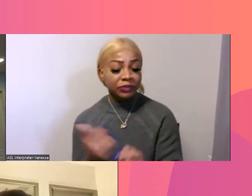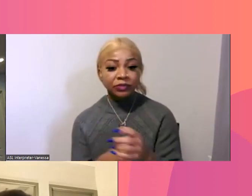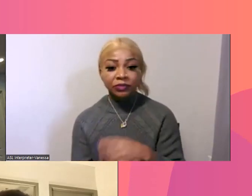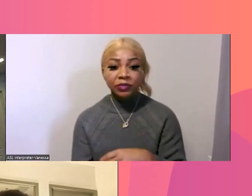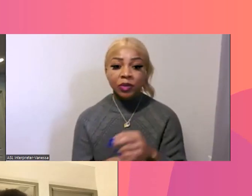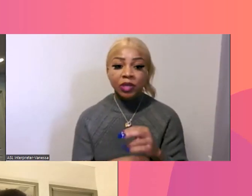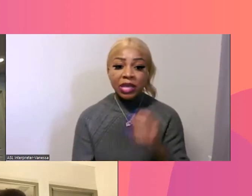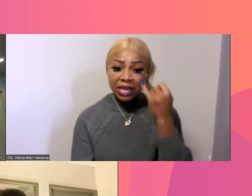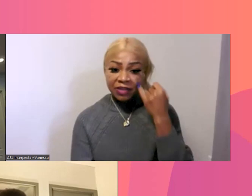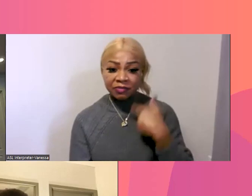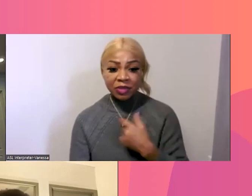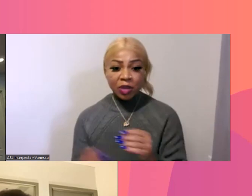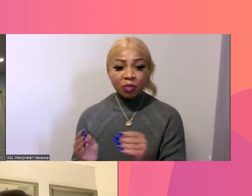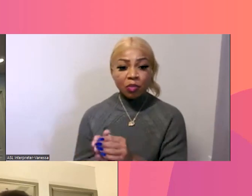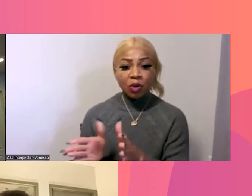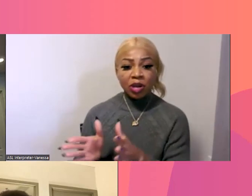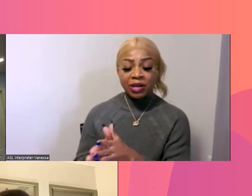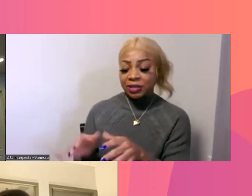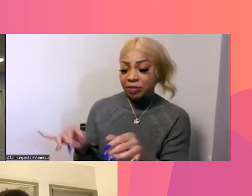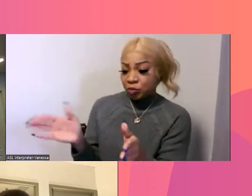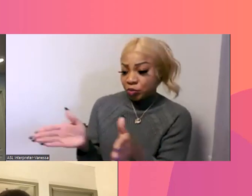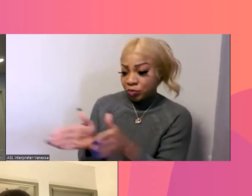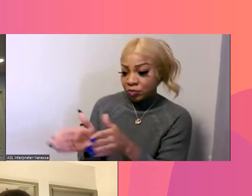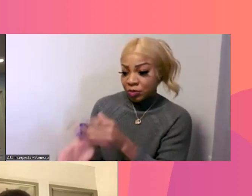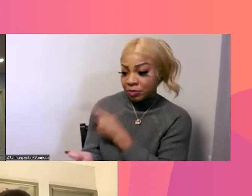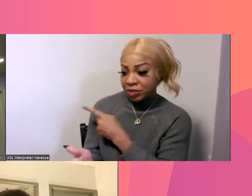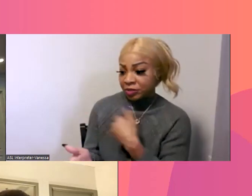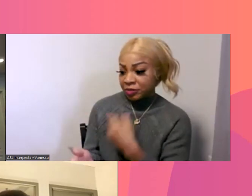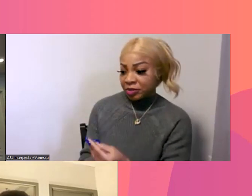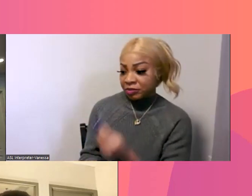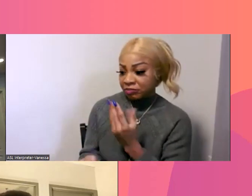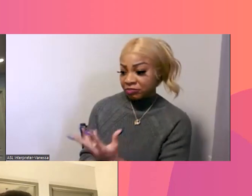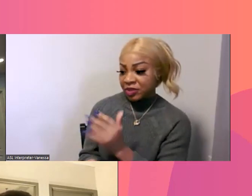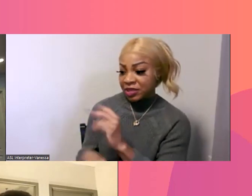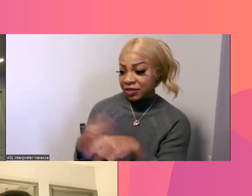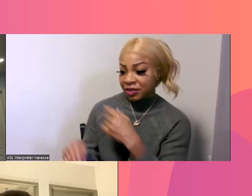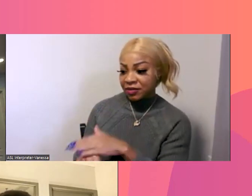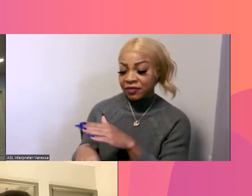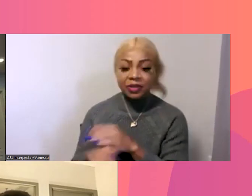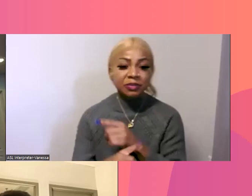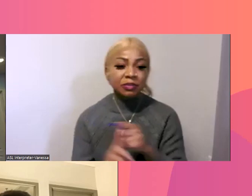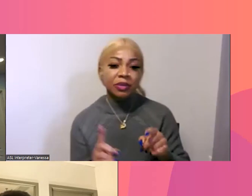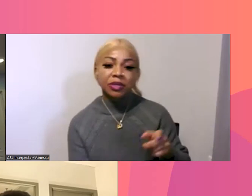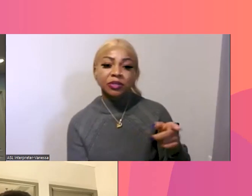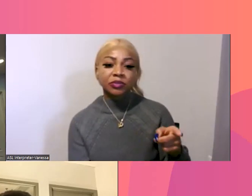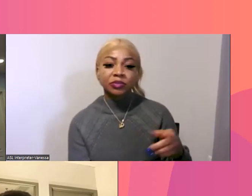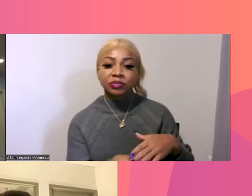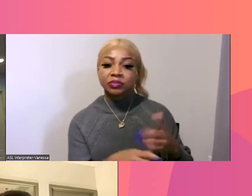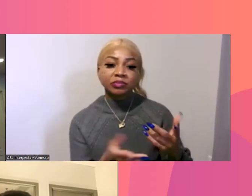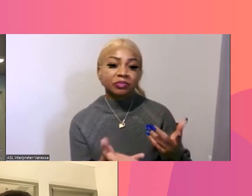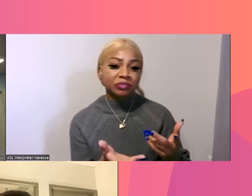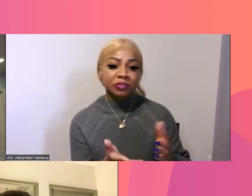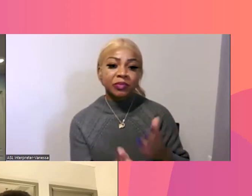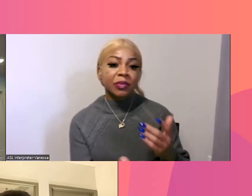chose. Et si j'avais une patiente plus mince, je dirais ceci, mais je crois